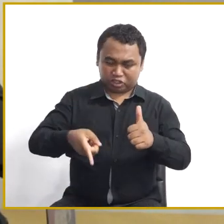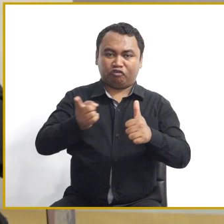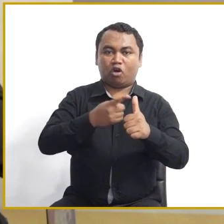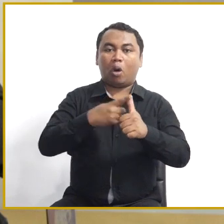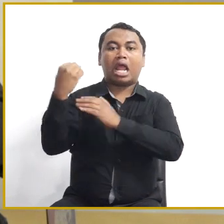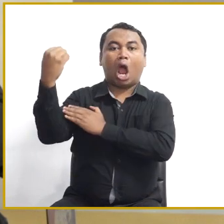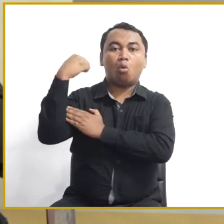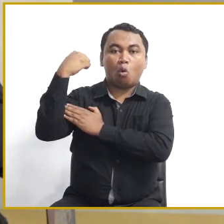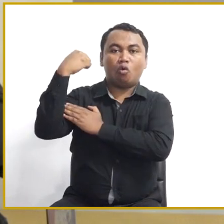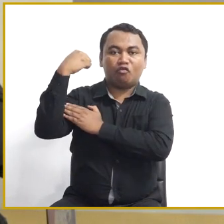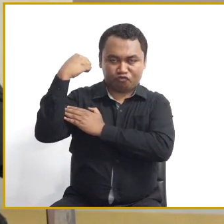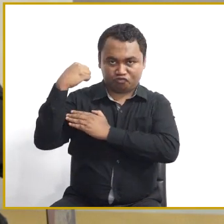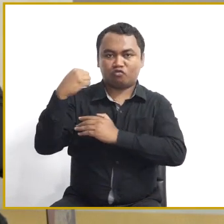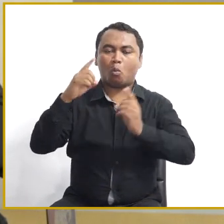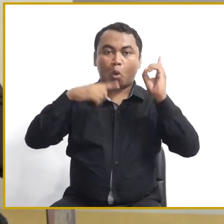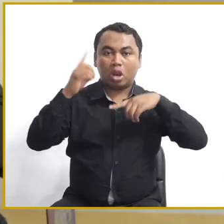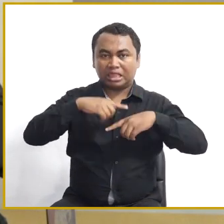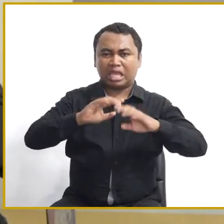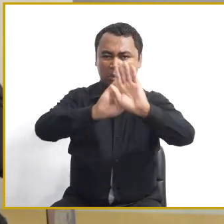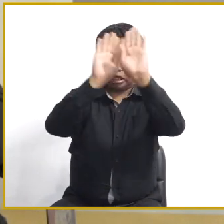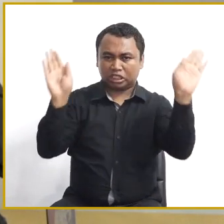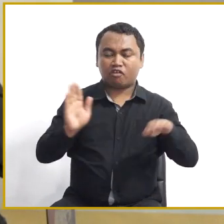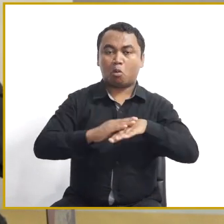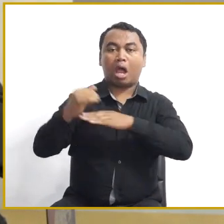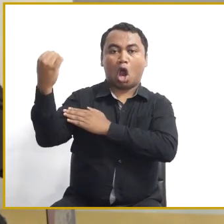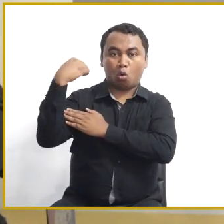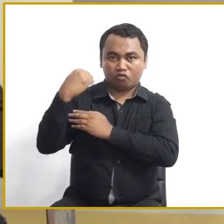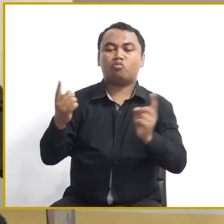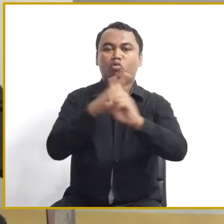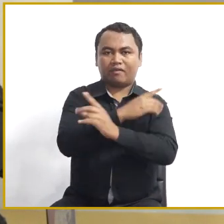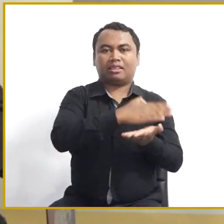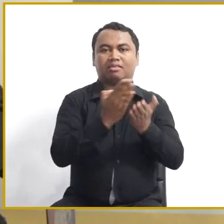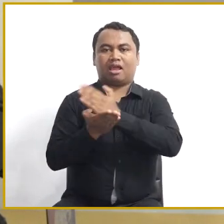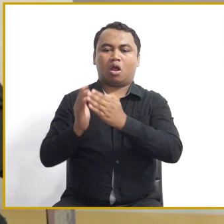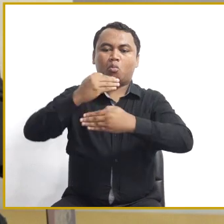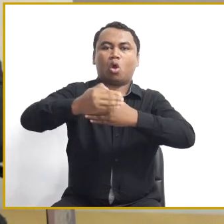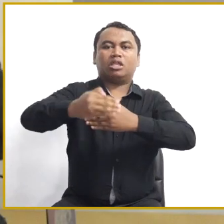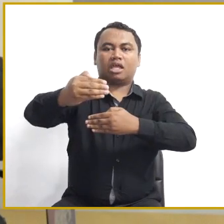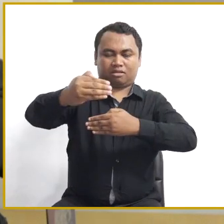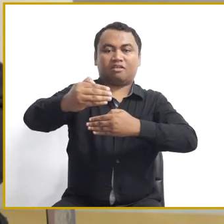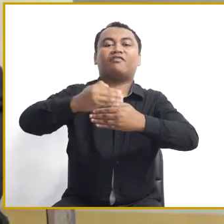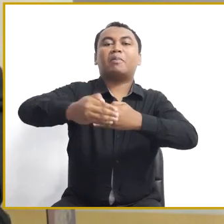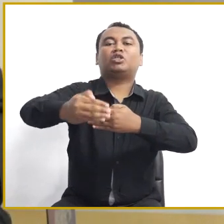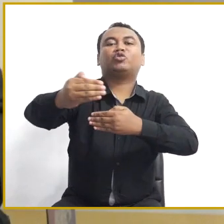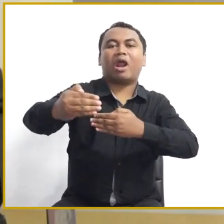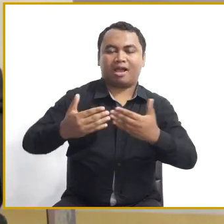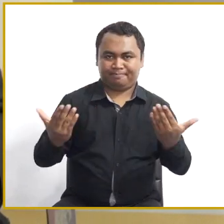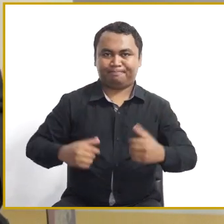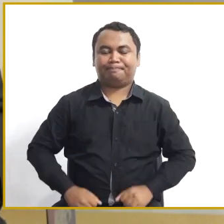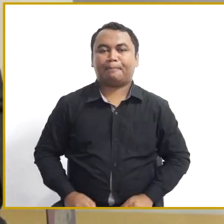firenena raha tsy misy politika matotra momba ny angovo eto zany de apetrako tsara